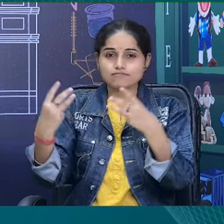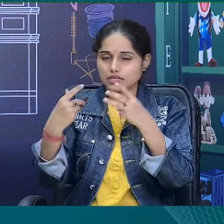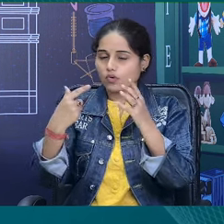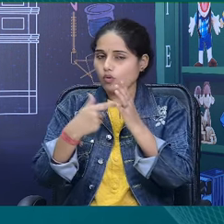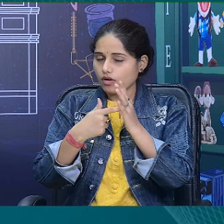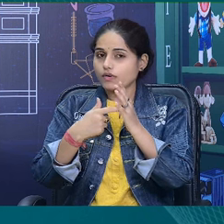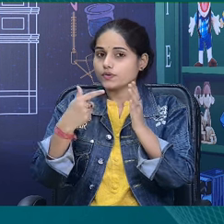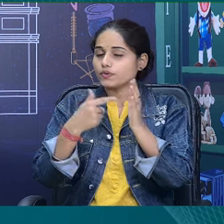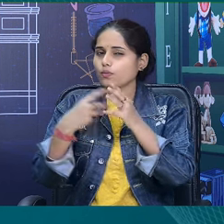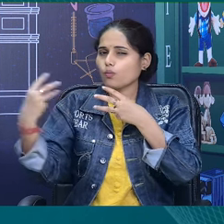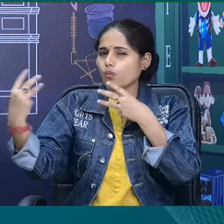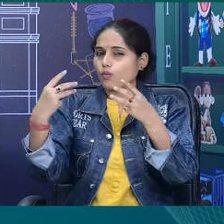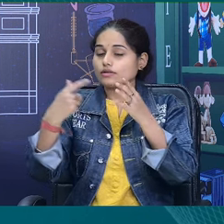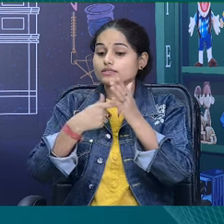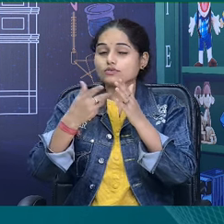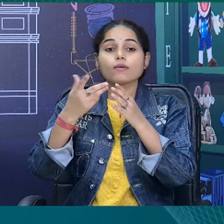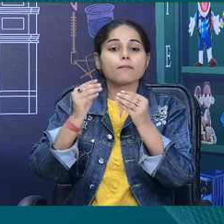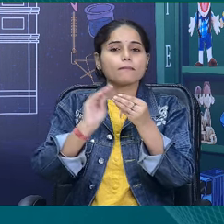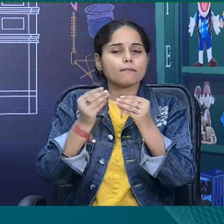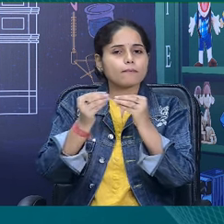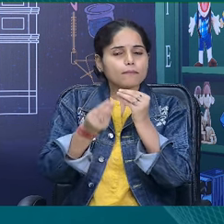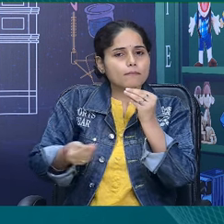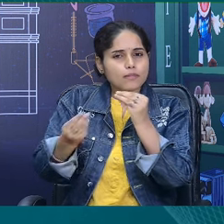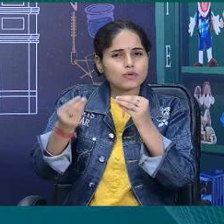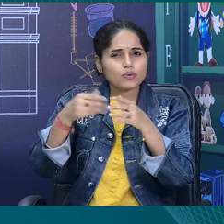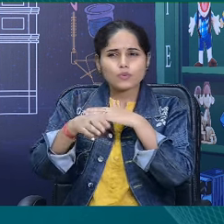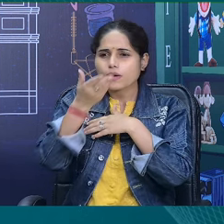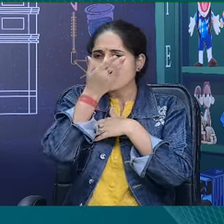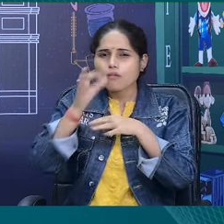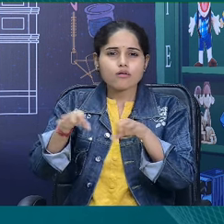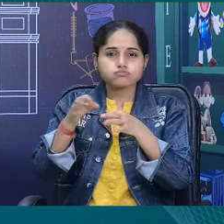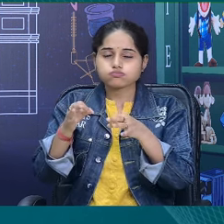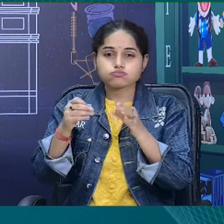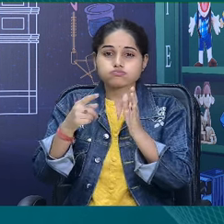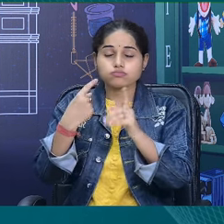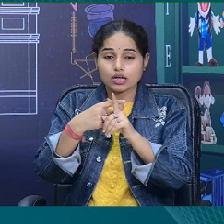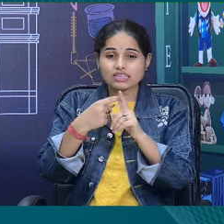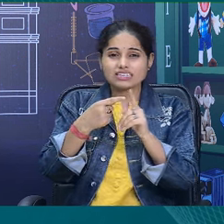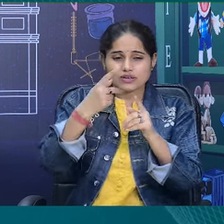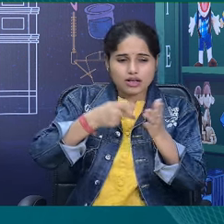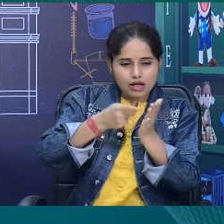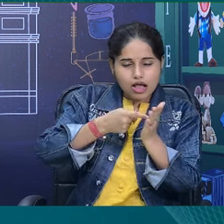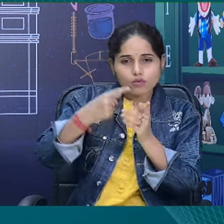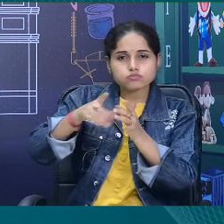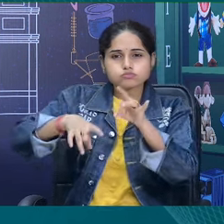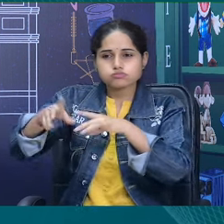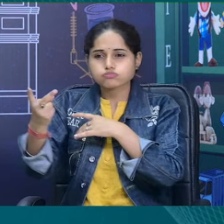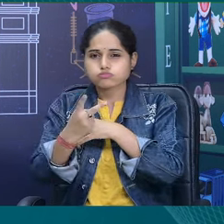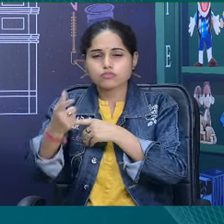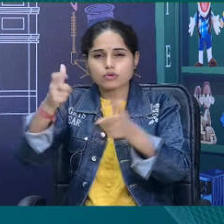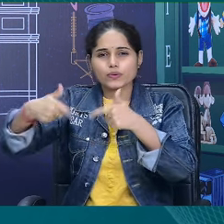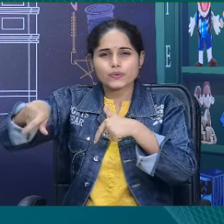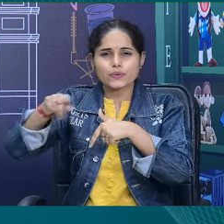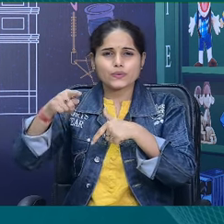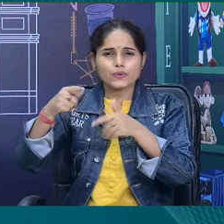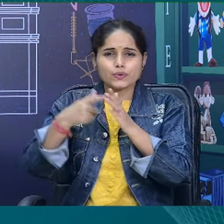था जिसके कारण मैक्सिमम लोग दे हैव टू शिफ्ट टू द रूरल एरियाज टू अर्बन एरियाज एंड दैट टाइम जितना भी